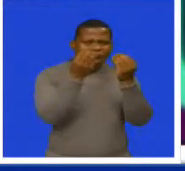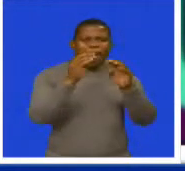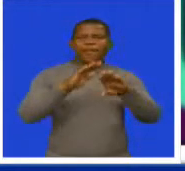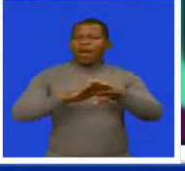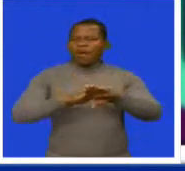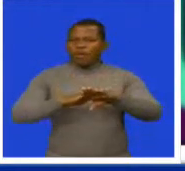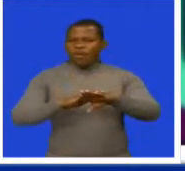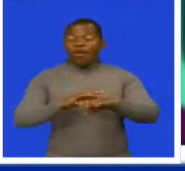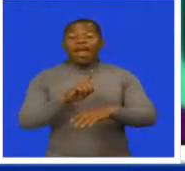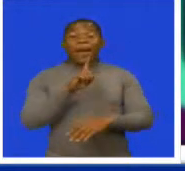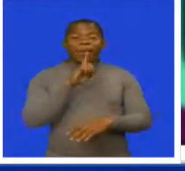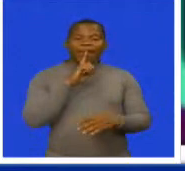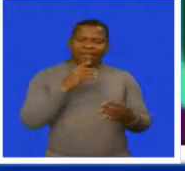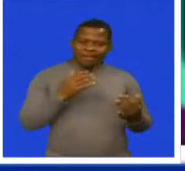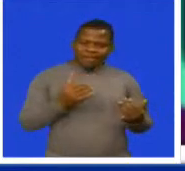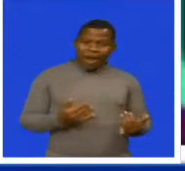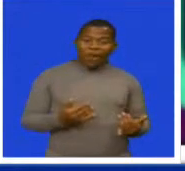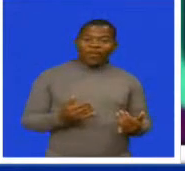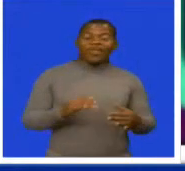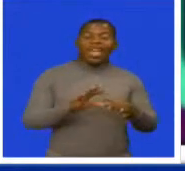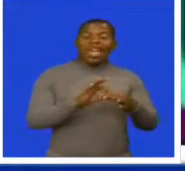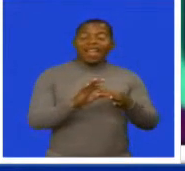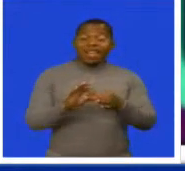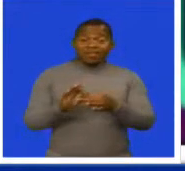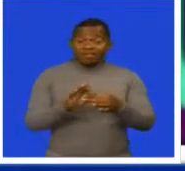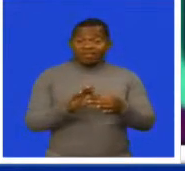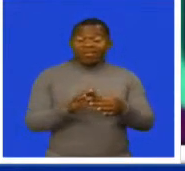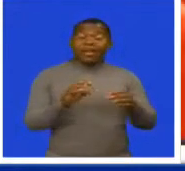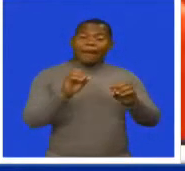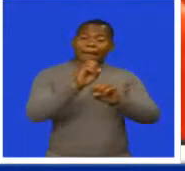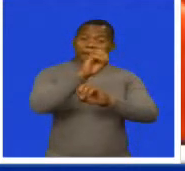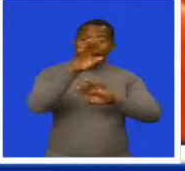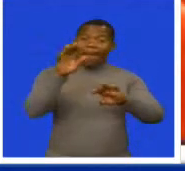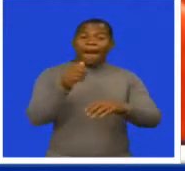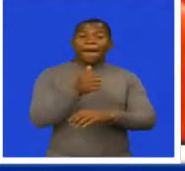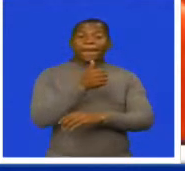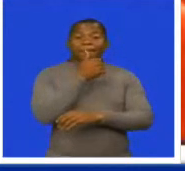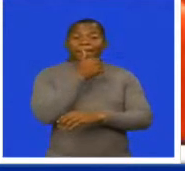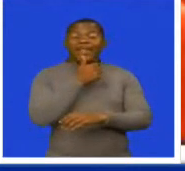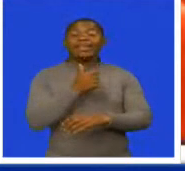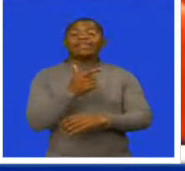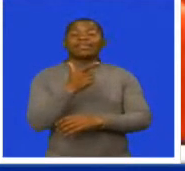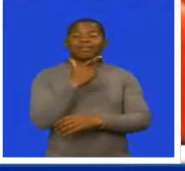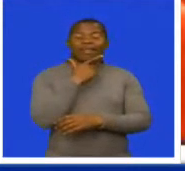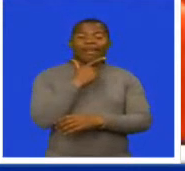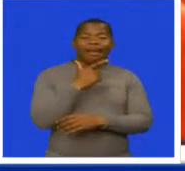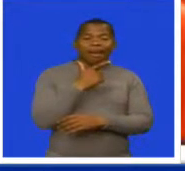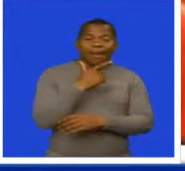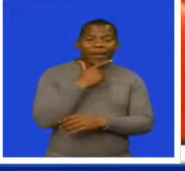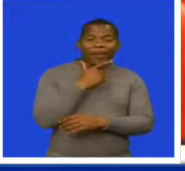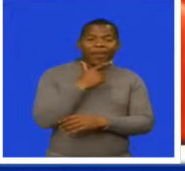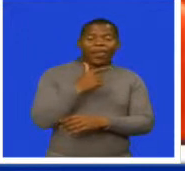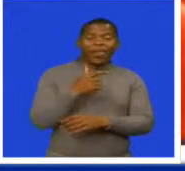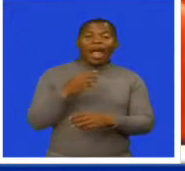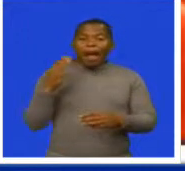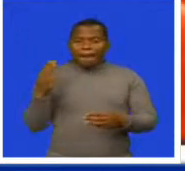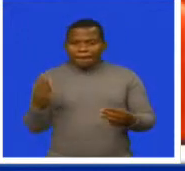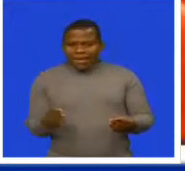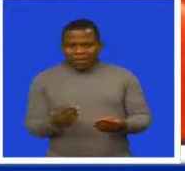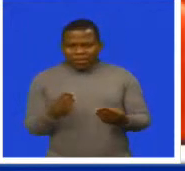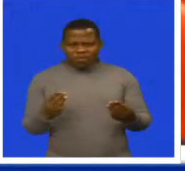babuyela bayobukela ibhola etinkundleni kusuka ngenyanga yengongoni. Emacembu ekuqala katobane balandzeli atofaka ikhathi imidlalo